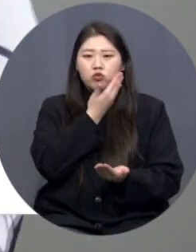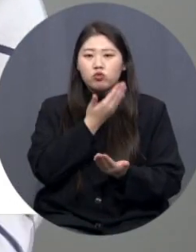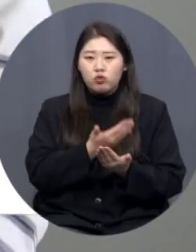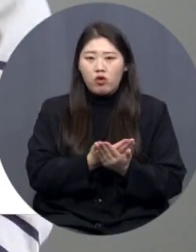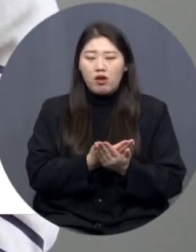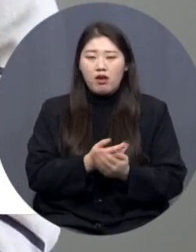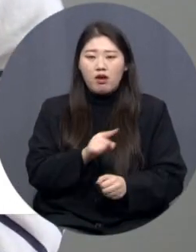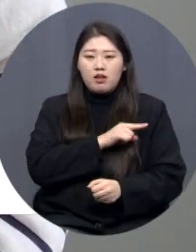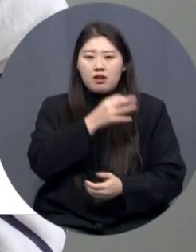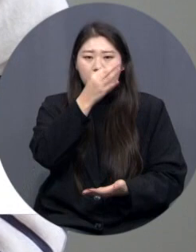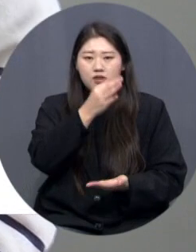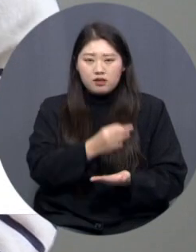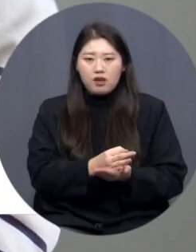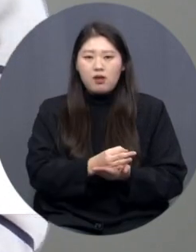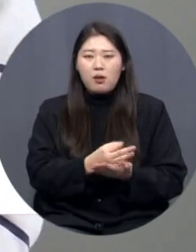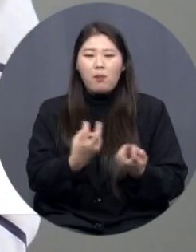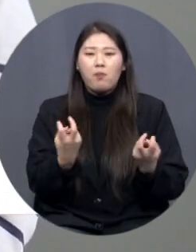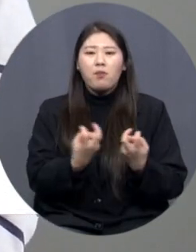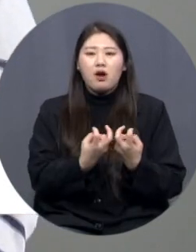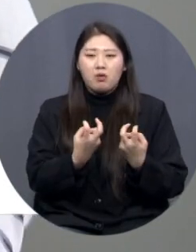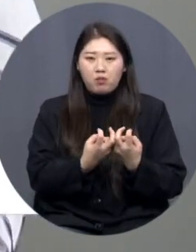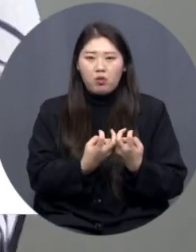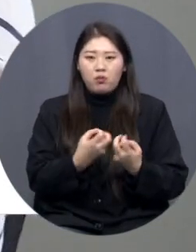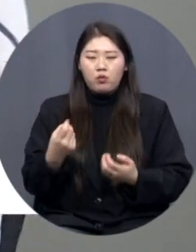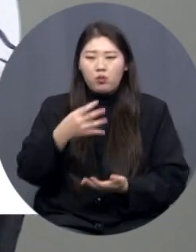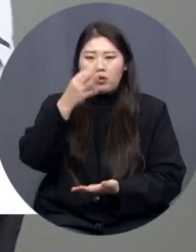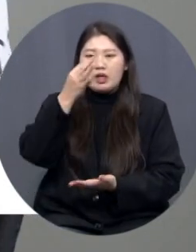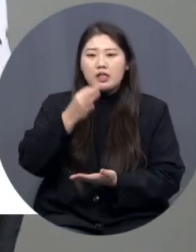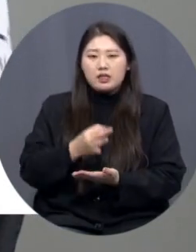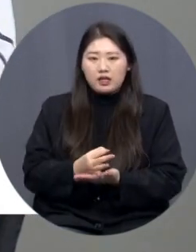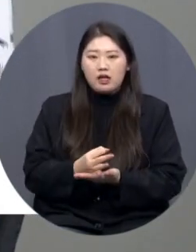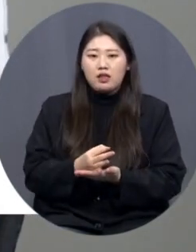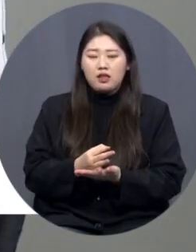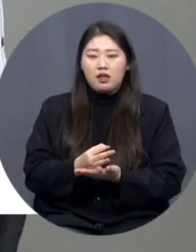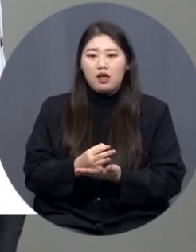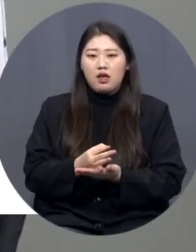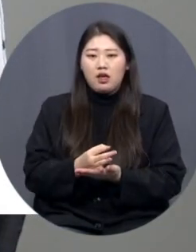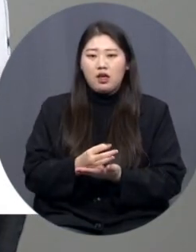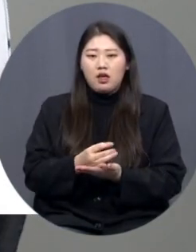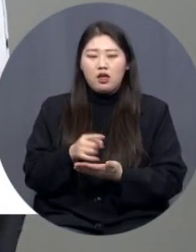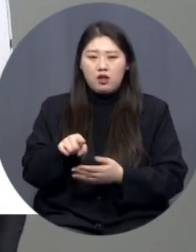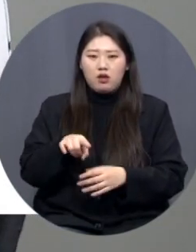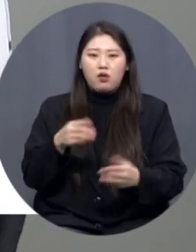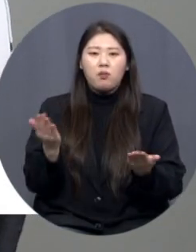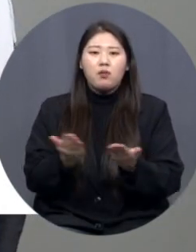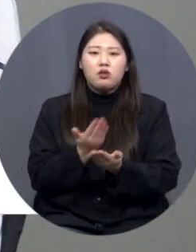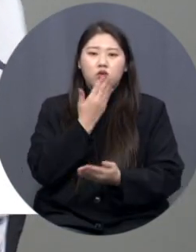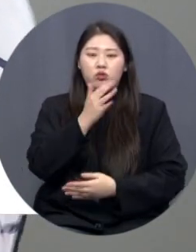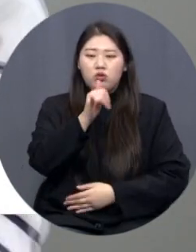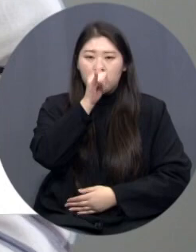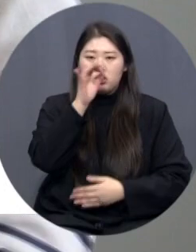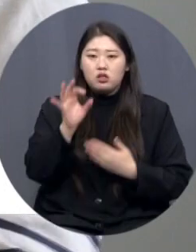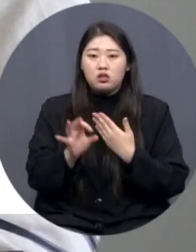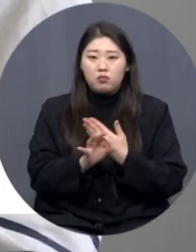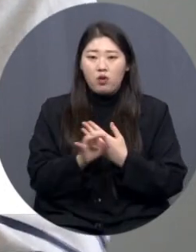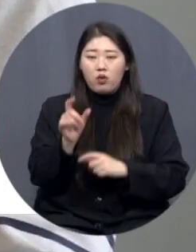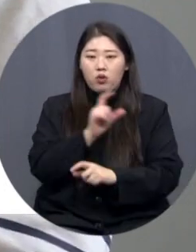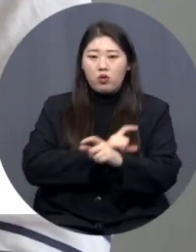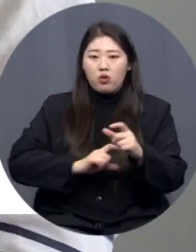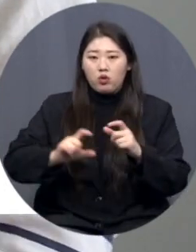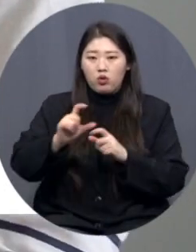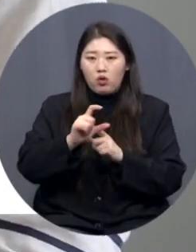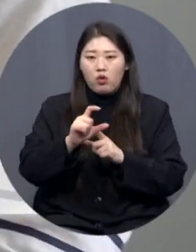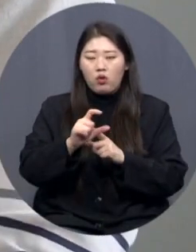제일 싼 방법으로 저렴한 가격으로 이거를 서플라이 디맨드를 맞출 수 있으면은 더